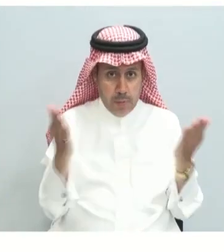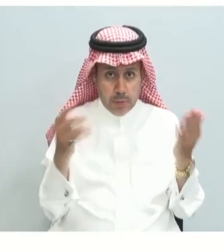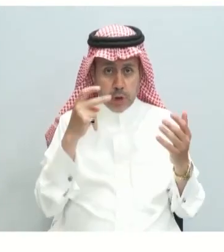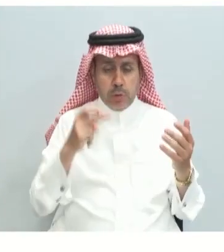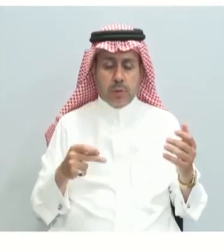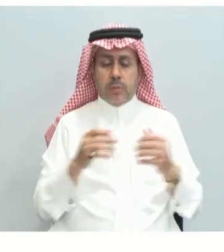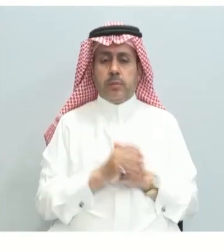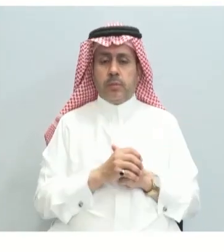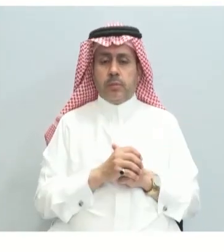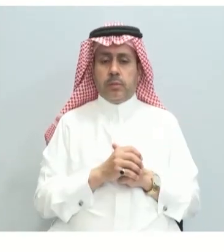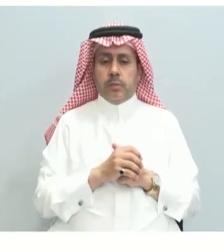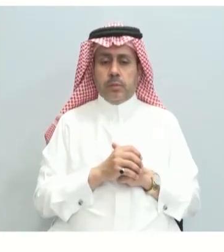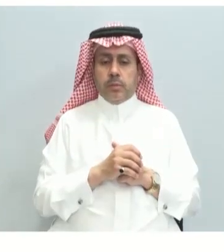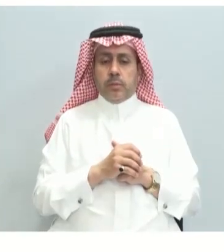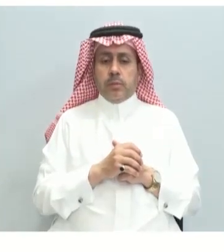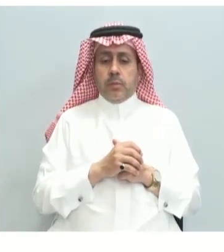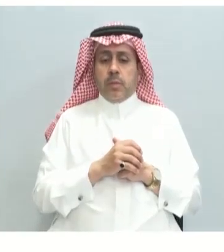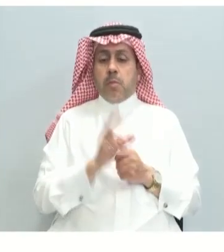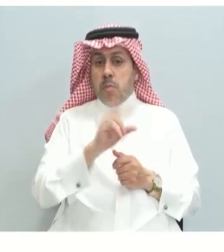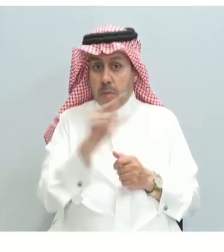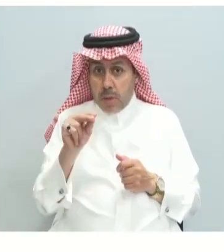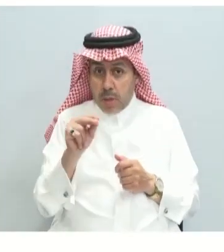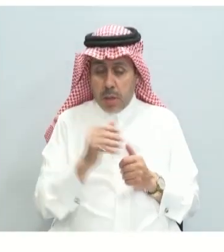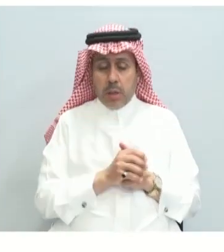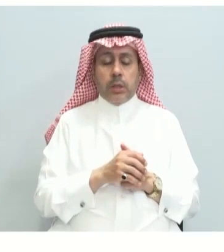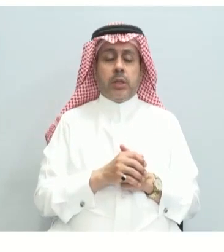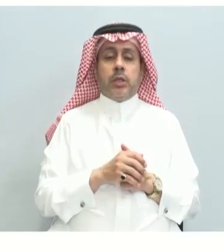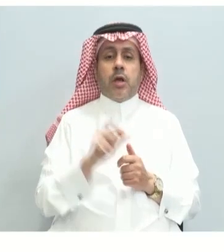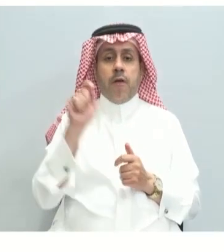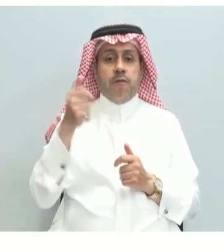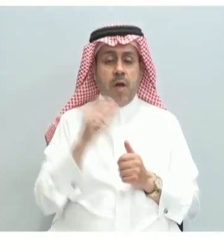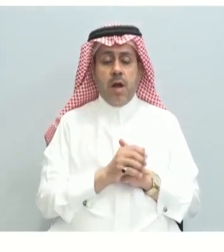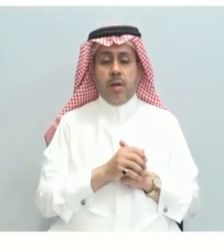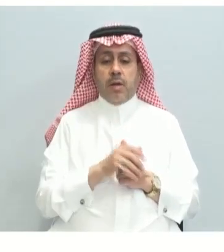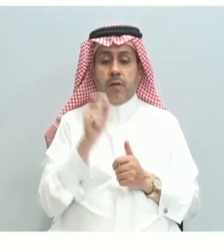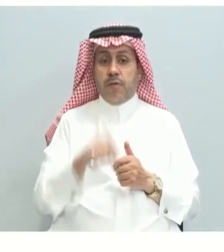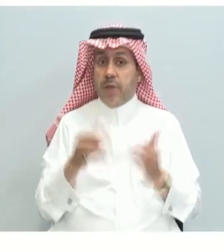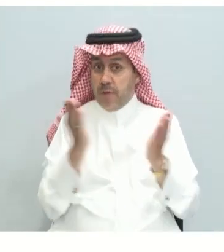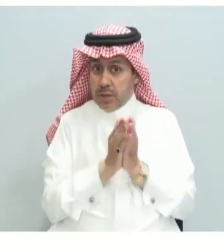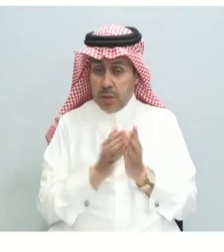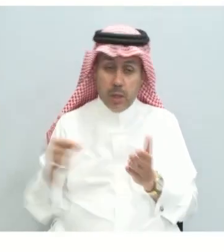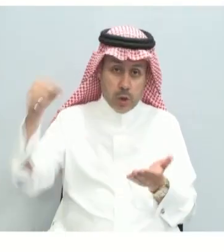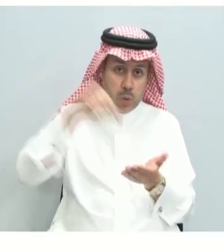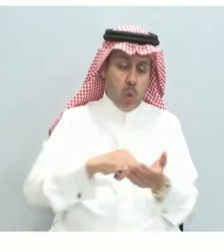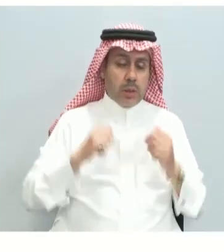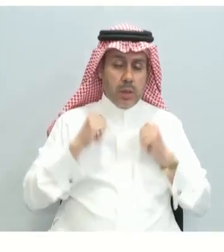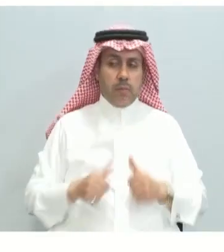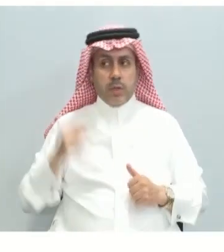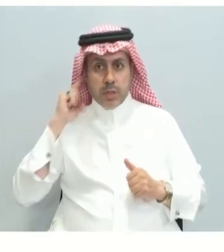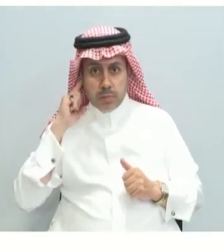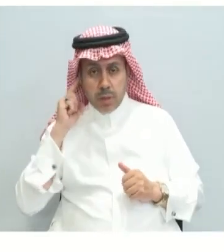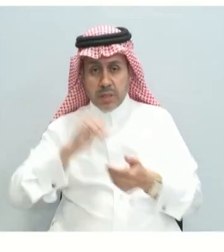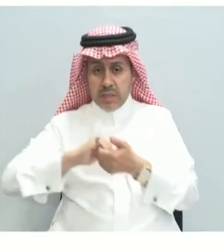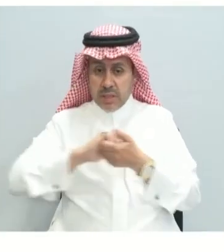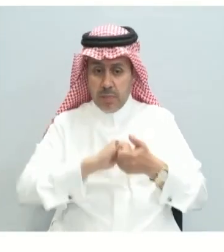معي بالتعاون مع مجموعتي، أذكر صورا للتفاؤل في الحالات التالية. في الفصل يدخل الطالب في فصله فيسمع اسم